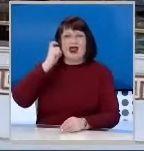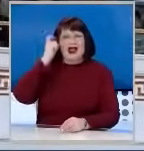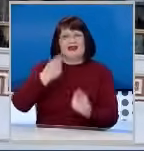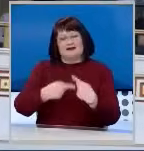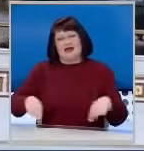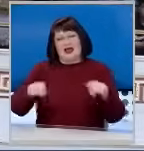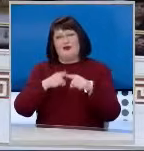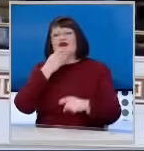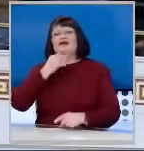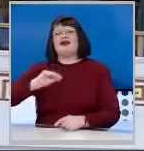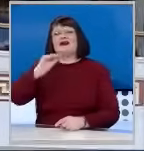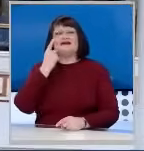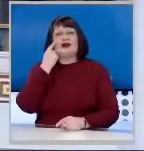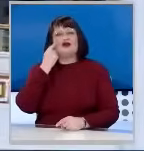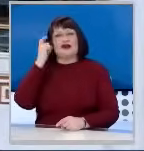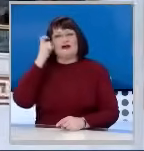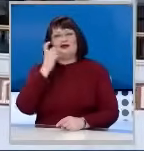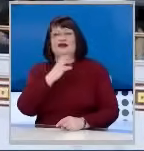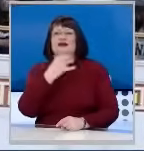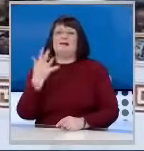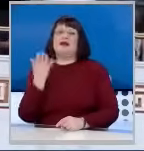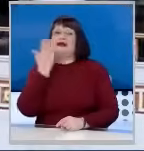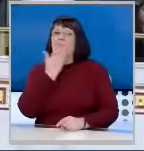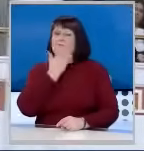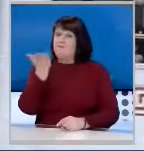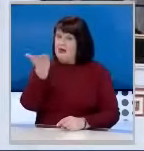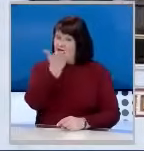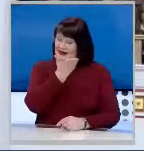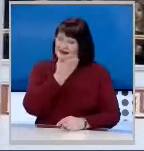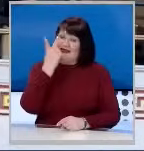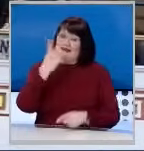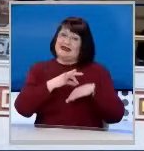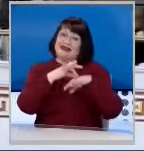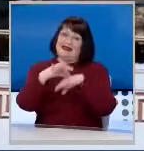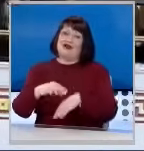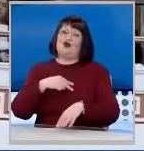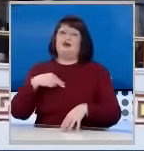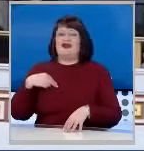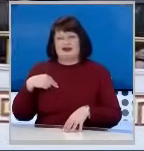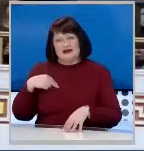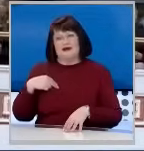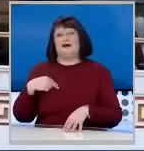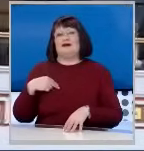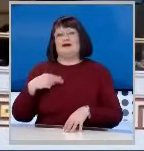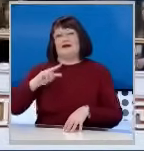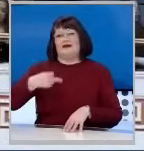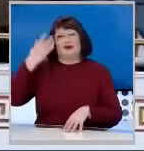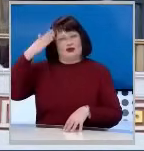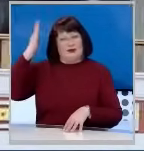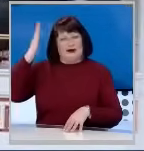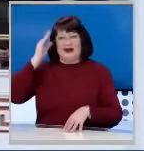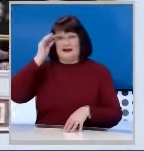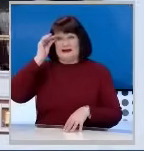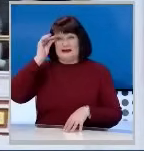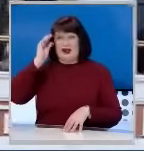ελευθέριος βενιζέλος 45 μαθήτριες και μαθητές και δύο συνοδο εκπαιδευτικοί από το δεο γυμνάσιο